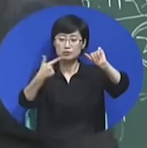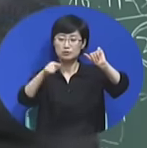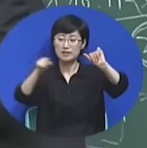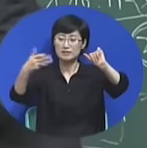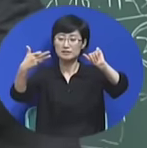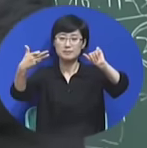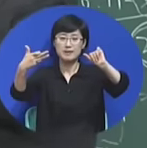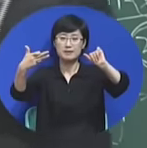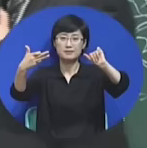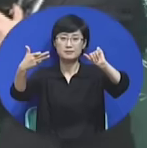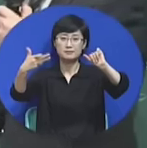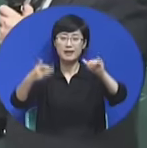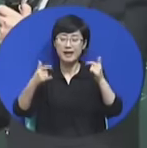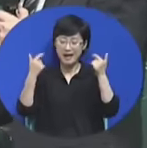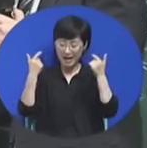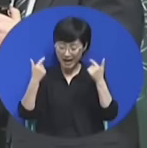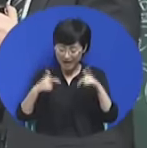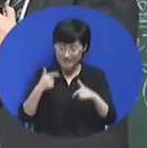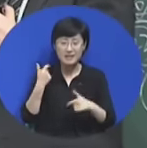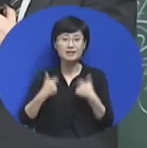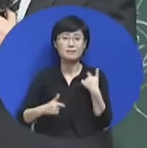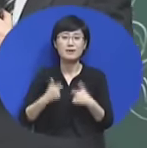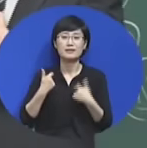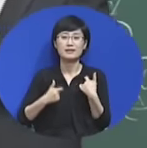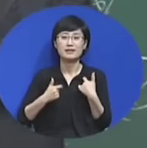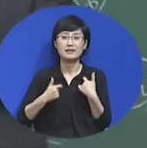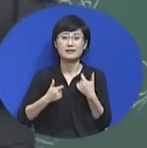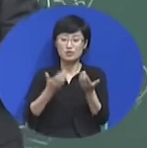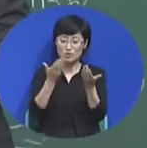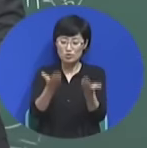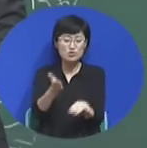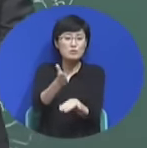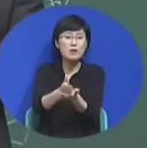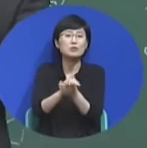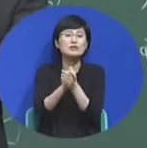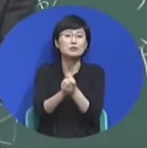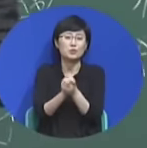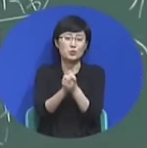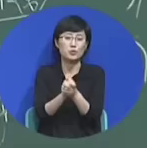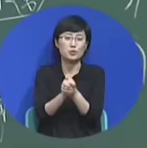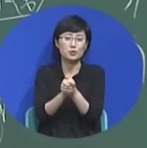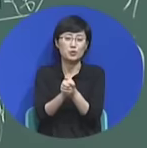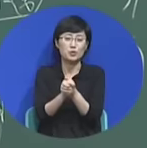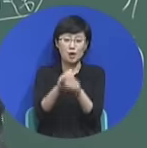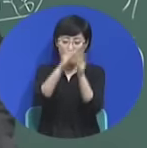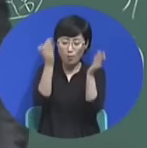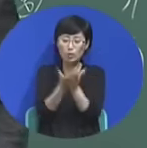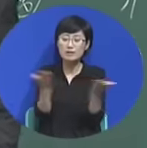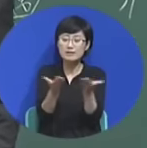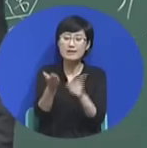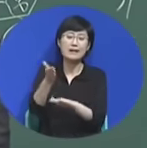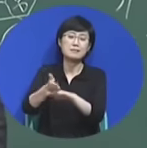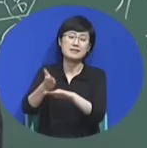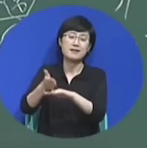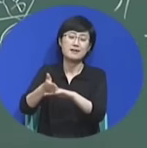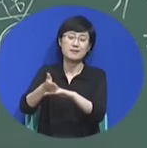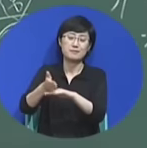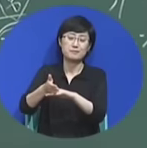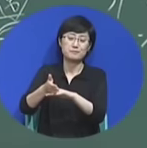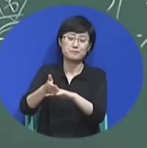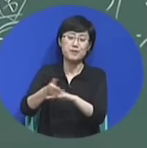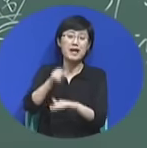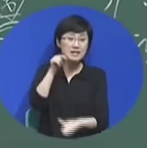18절에 16到18节. 항상 기뻐하라. 要常常喜乐. 쉬지 말고 기도하라. 而且不住的祷告. 범사에 감사하라.